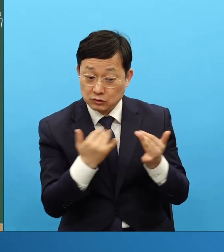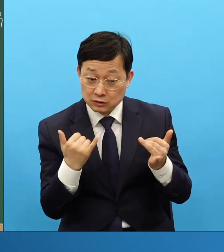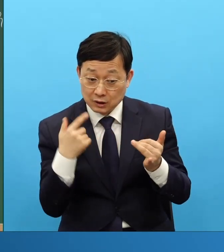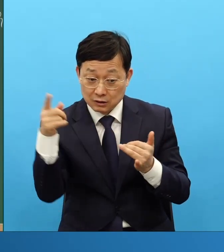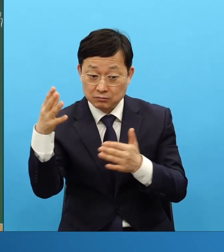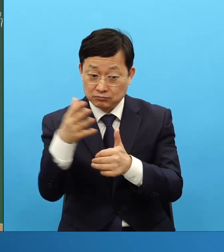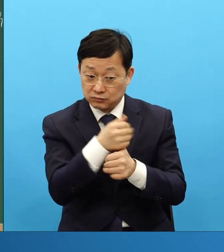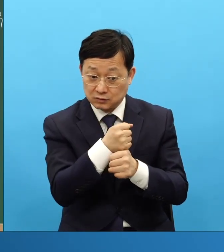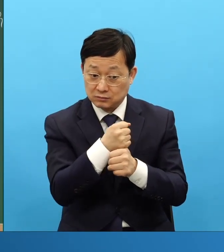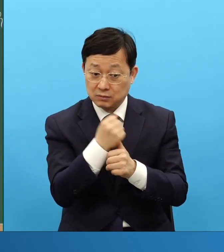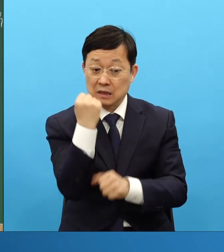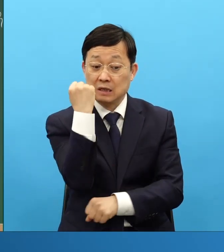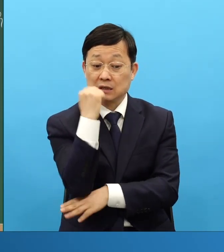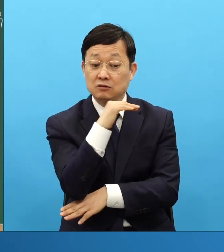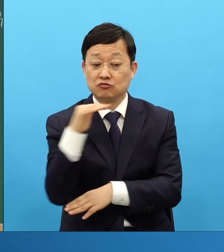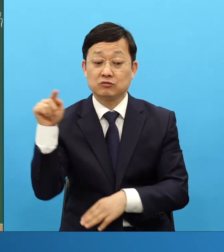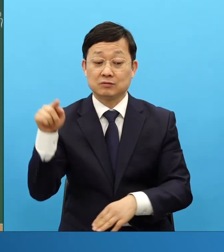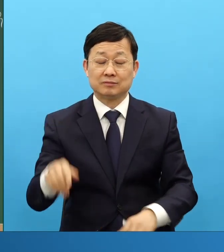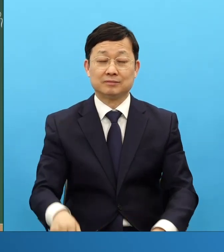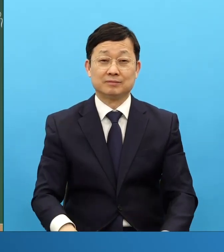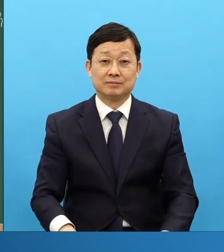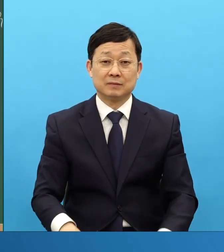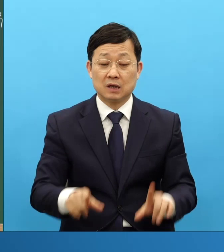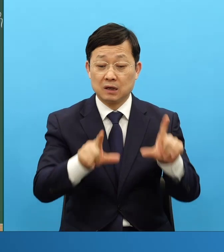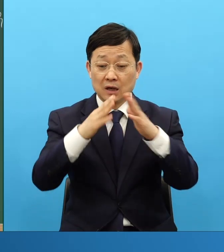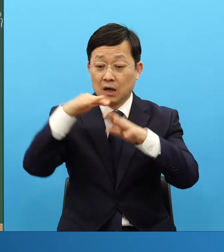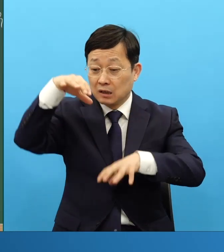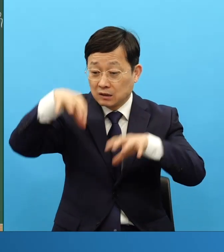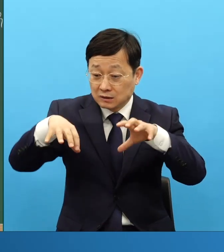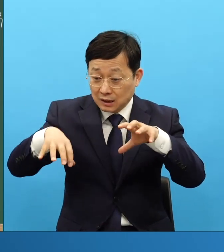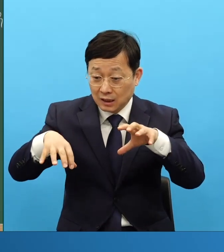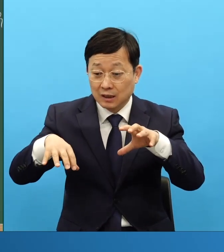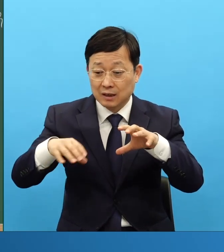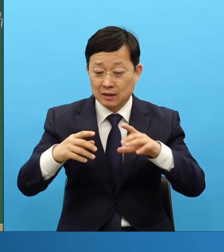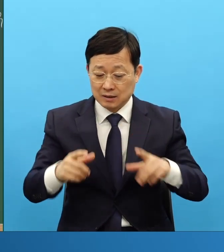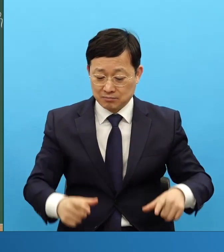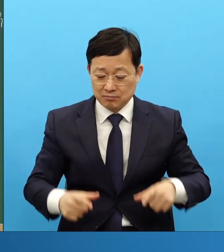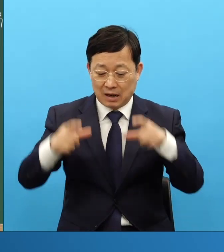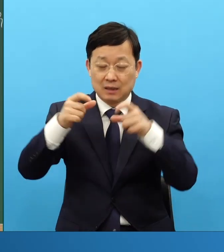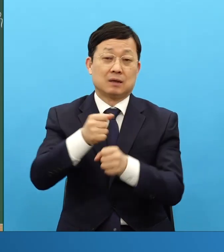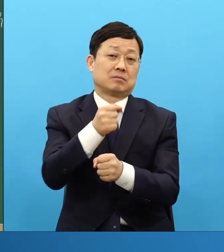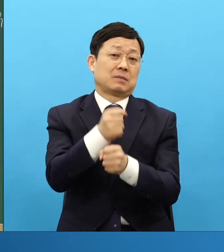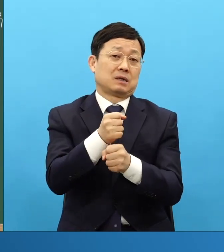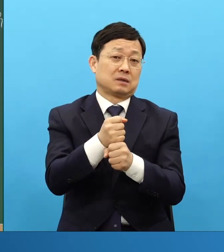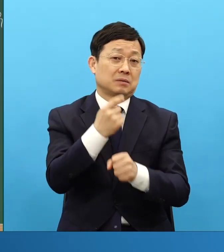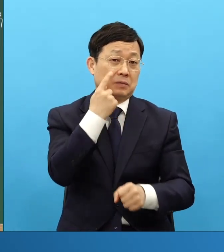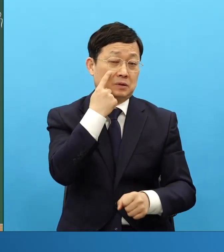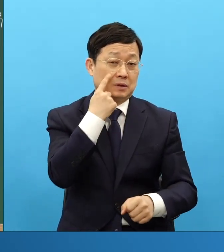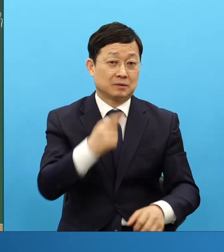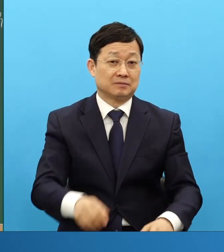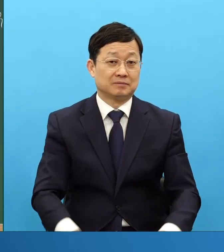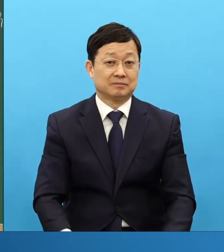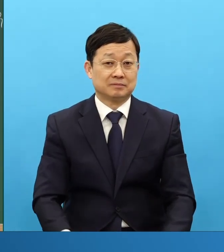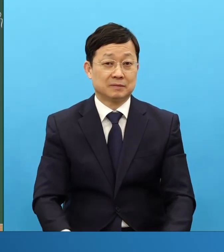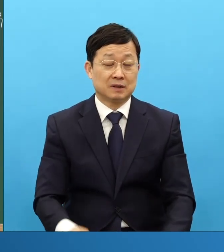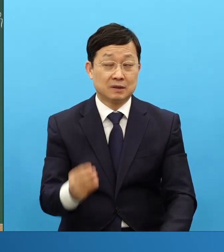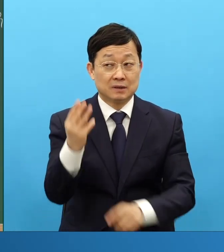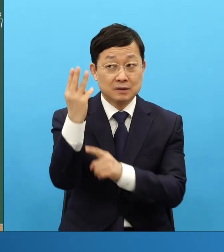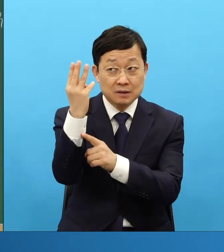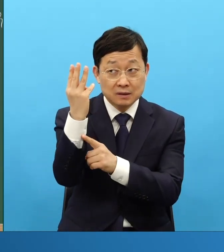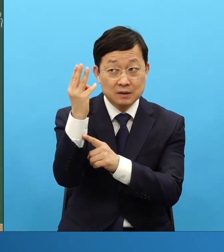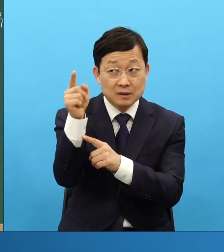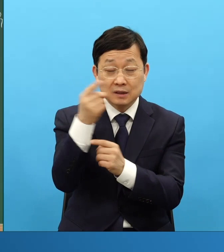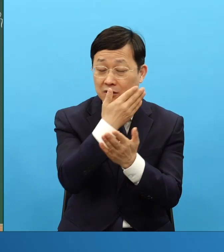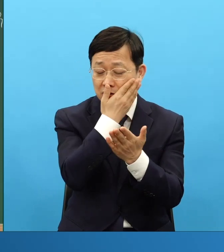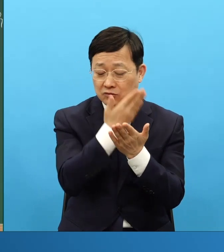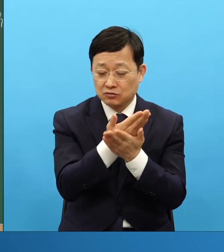meeting for my church. 그리고 현장에 망대 만드세요. And also build a partisan in the field. 요 세 개가 중직자의 기준입니다.